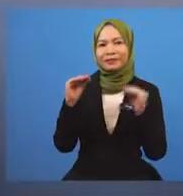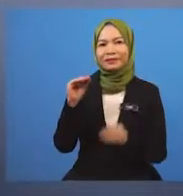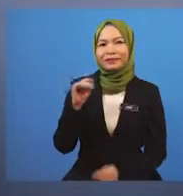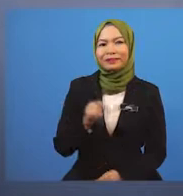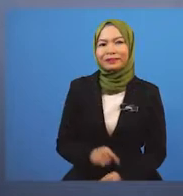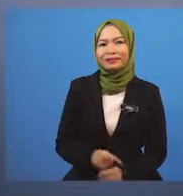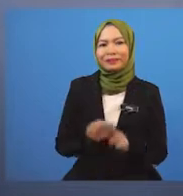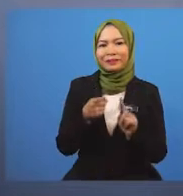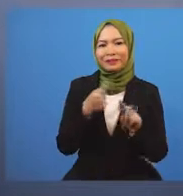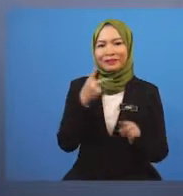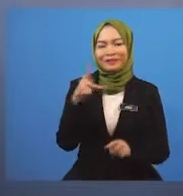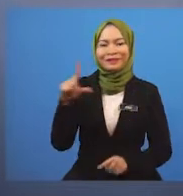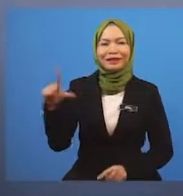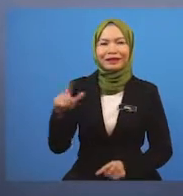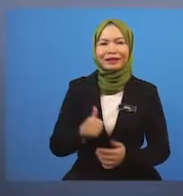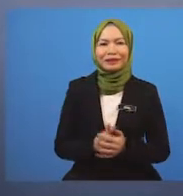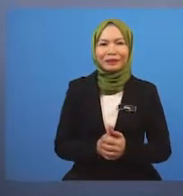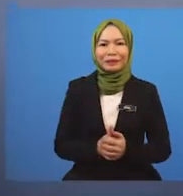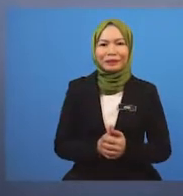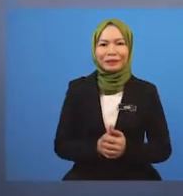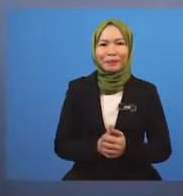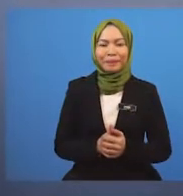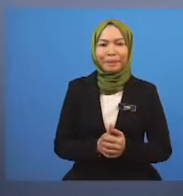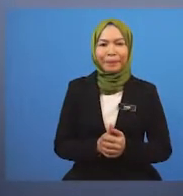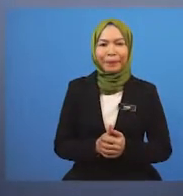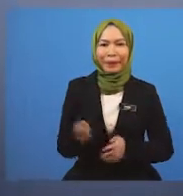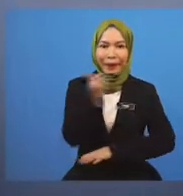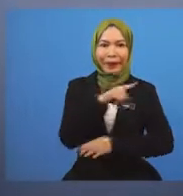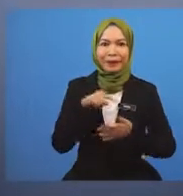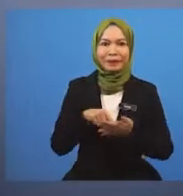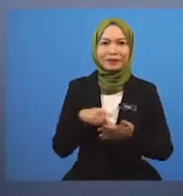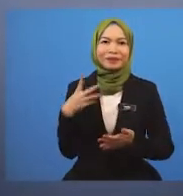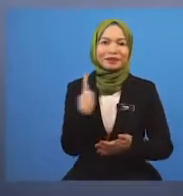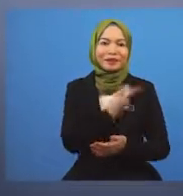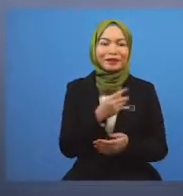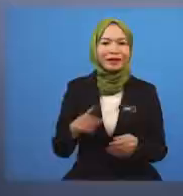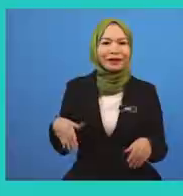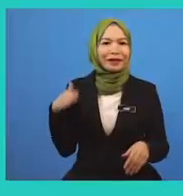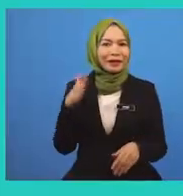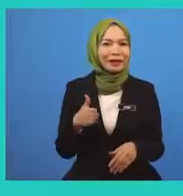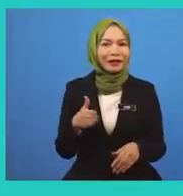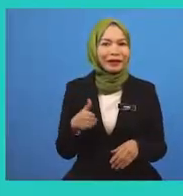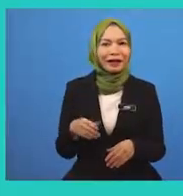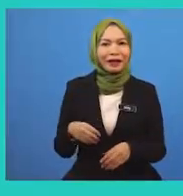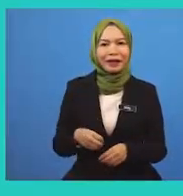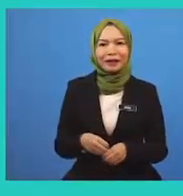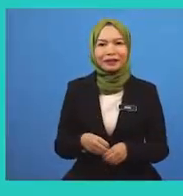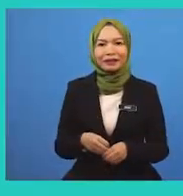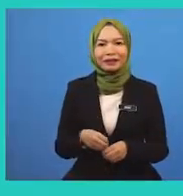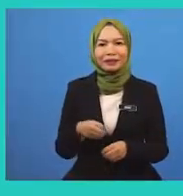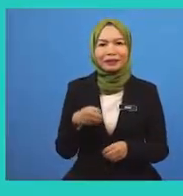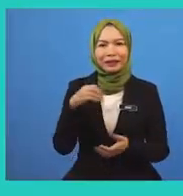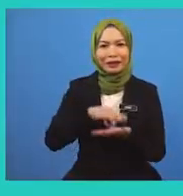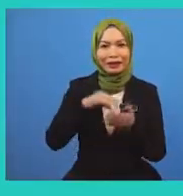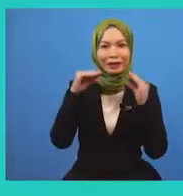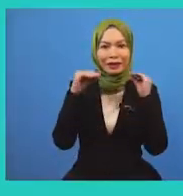Seri Titiwangsa, Kuala Lumpur. Okey, pada episod kali ini, kami akan membincangkan topik termokimia